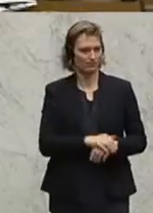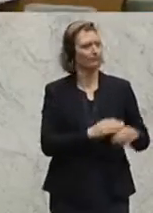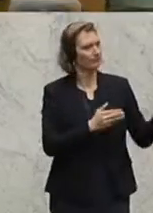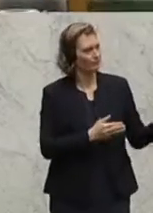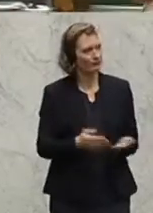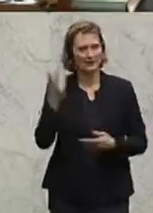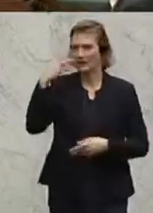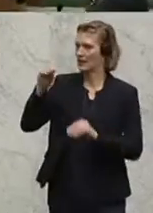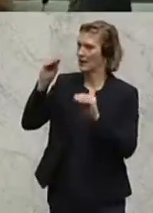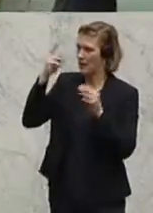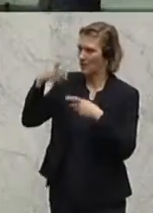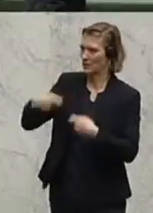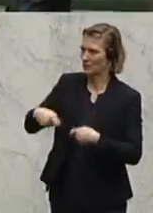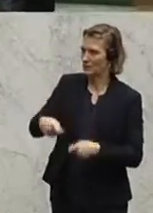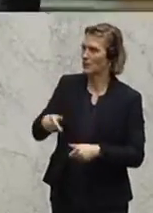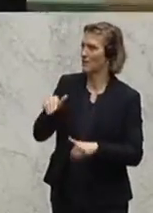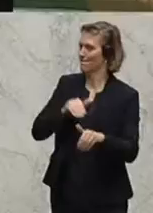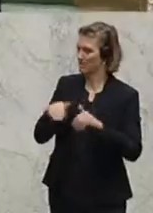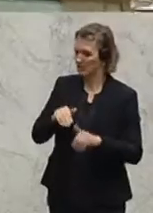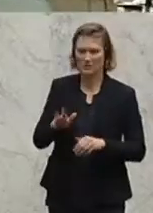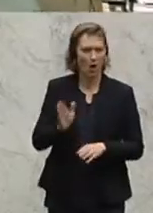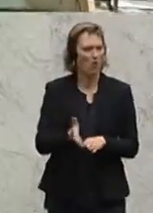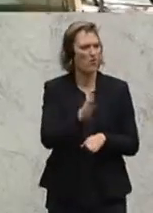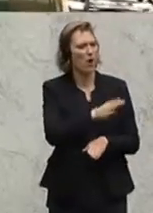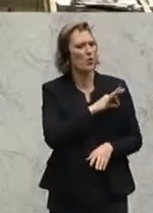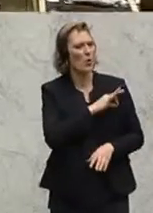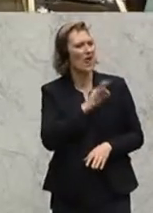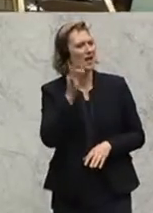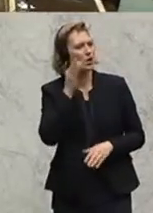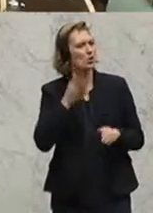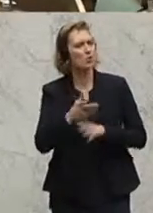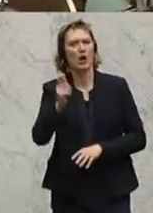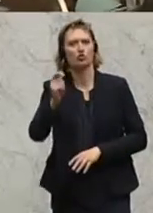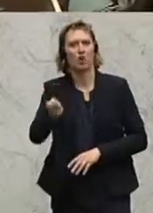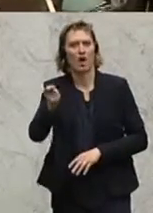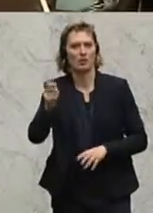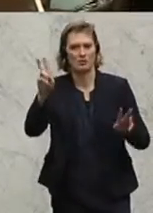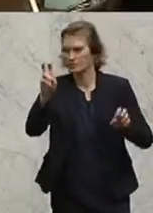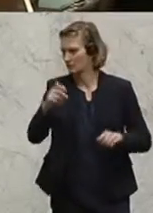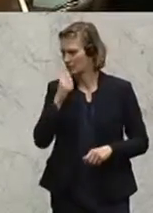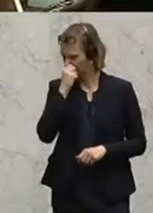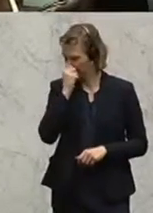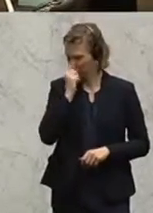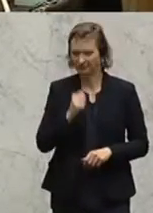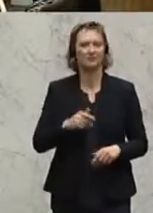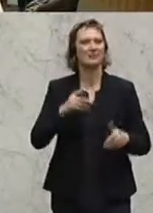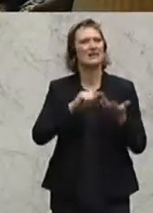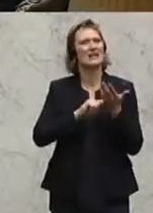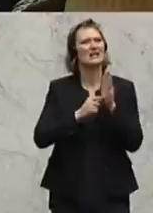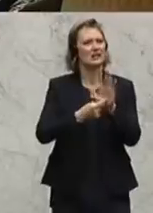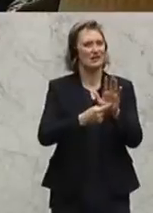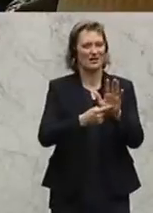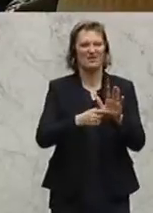Sehr geehrter Herr Präsident, sehr geehrter Frau Minister, die Kollegin Durchschlag hat schon sehr richtig auf die Kompetenz des Wirtschaftsministeriums hingewiesen, bei